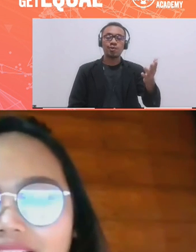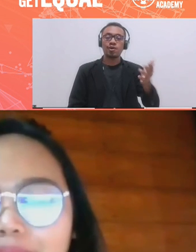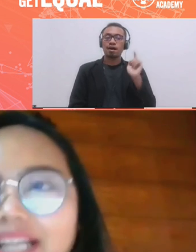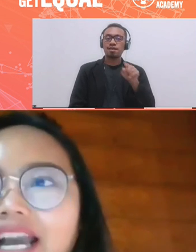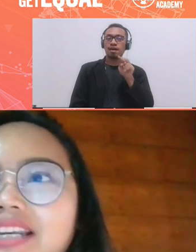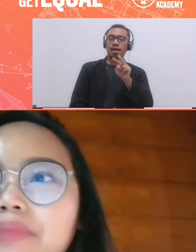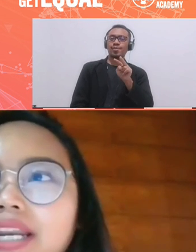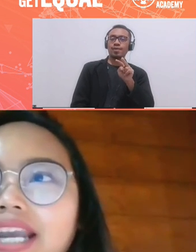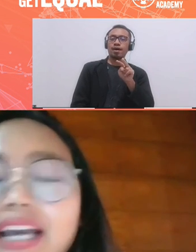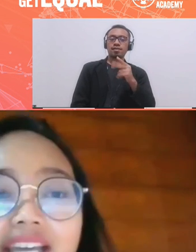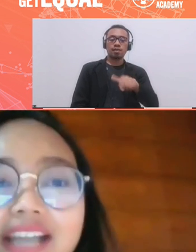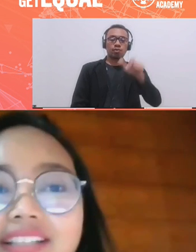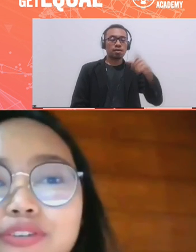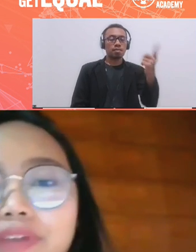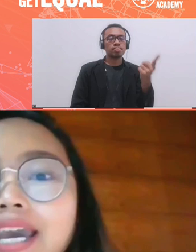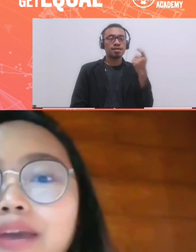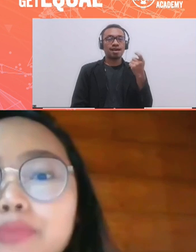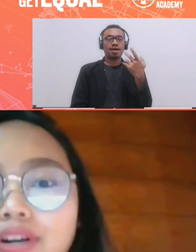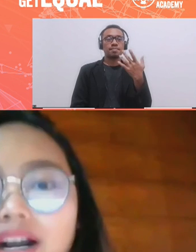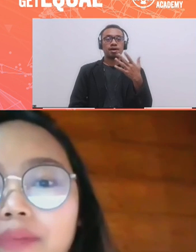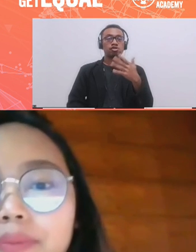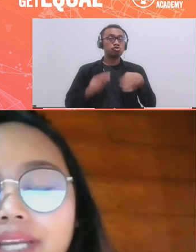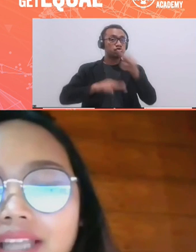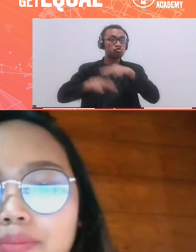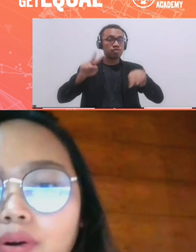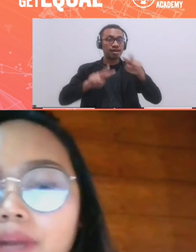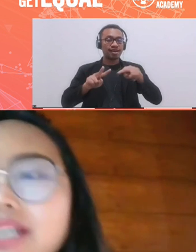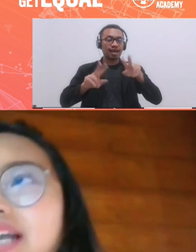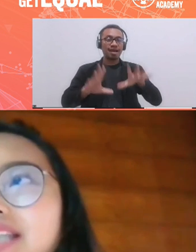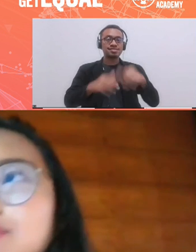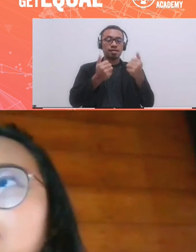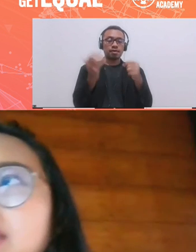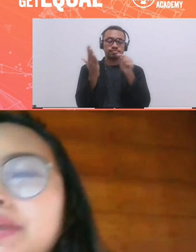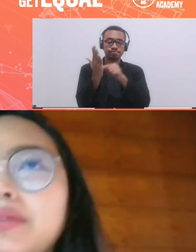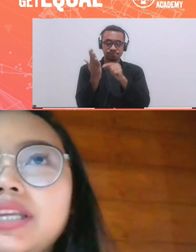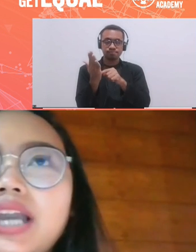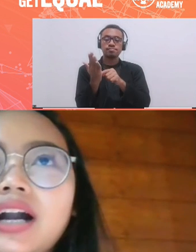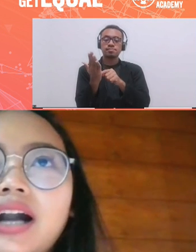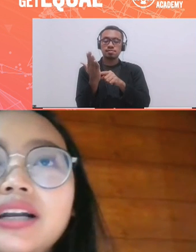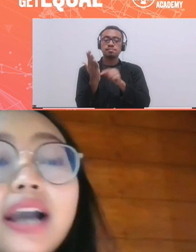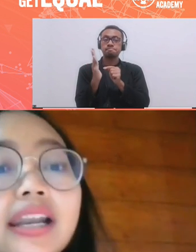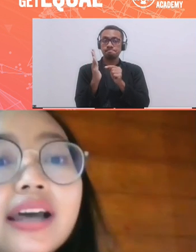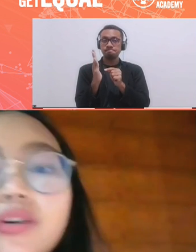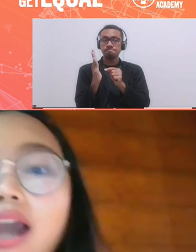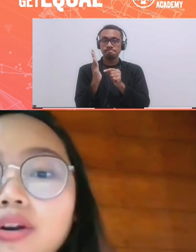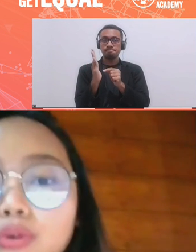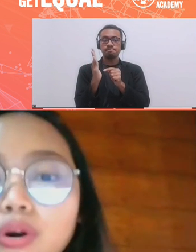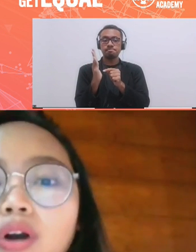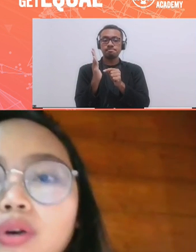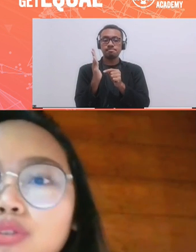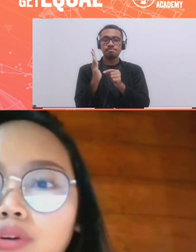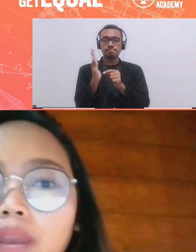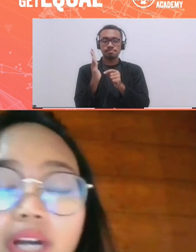juga ada pertanyaan di mana kayak dari hasil survei pun juga memperlihatkan bahwa banyak sekali sebetulnya teman-teman yang enggan atau